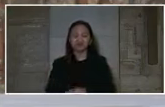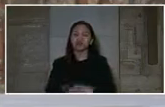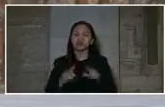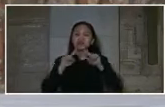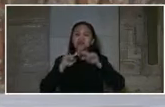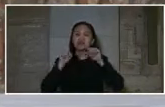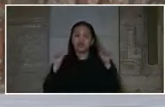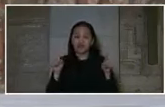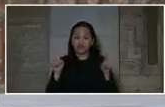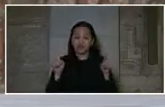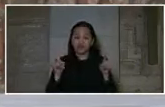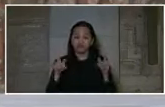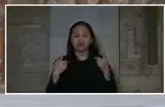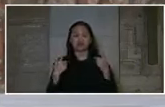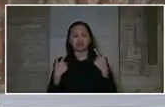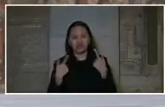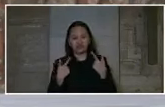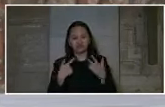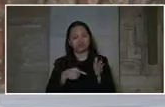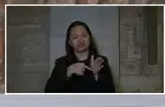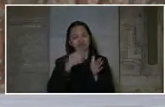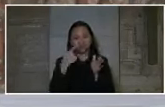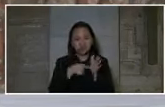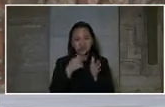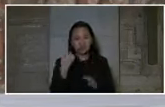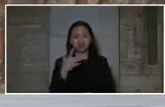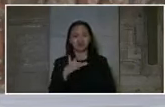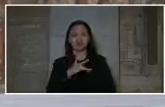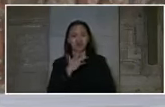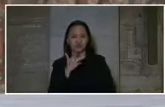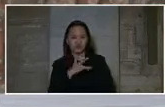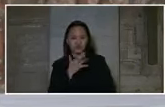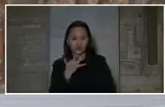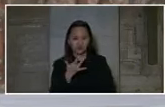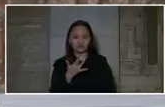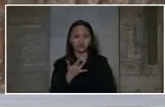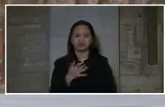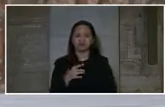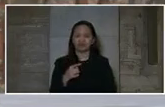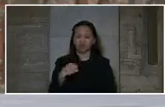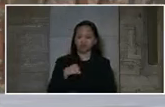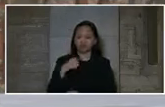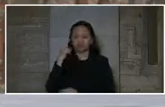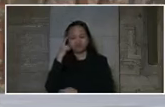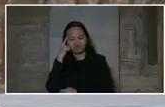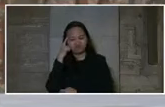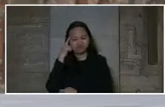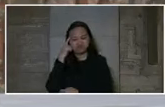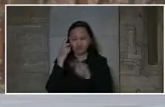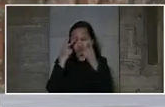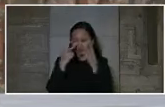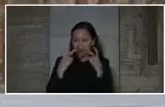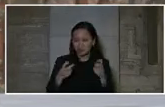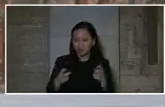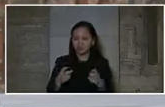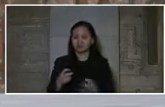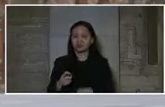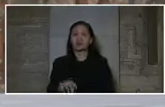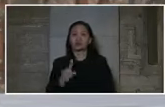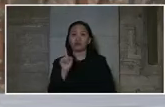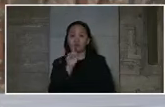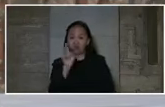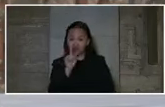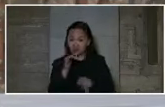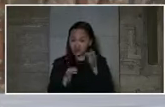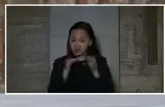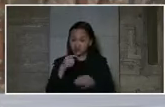Pero, nandoon paminsan-minsan yung pagtatanong, ano kaya kung nag-asawa